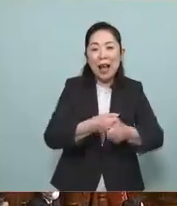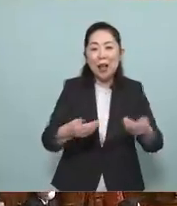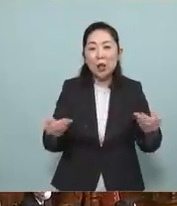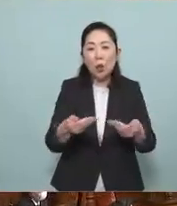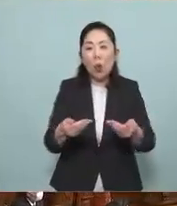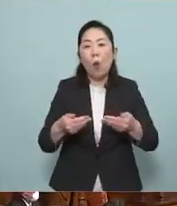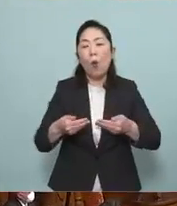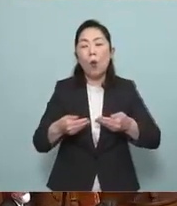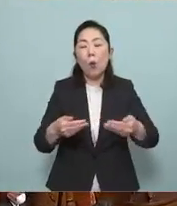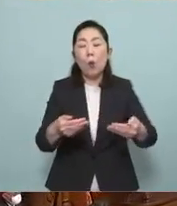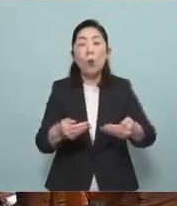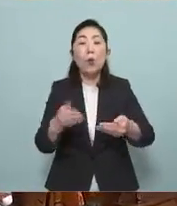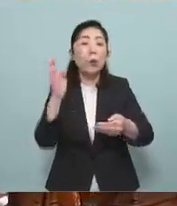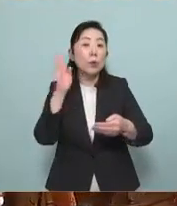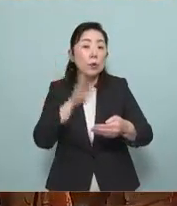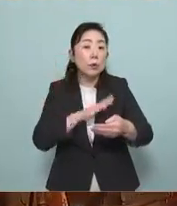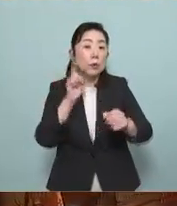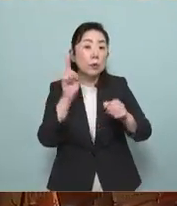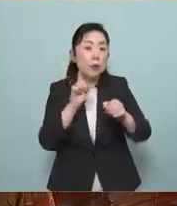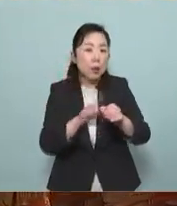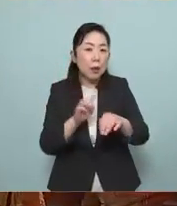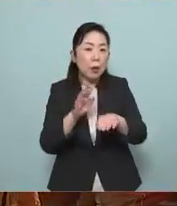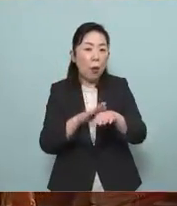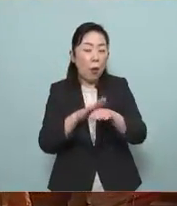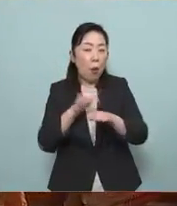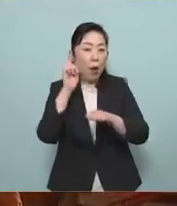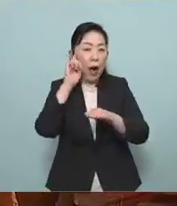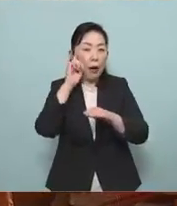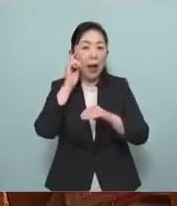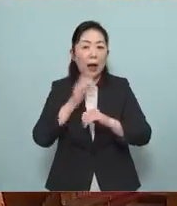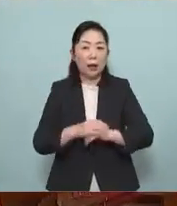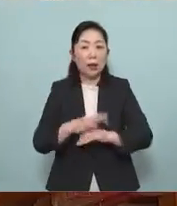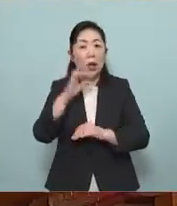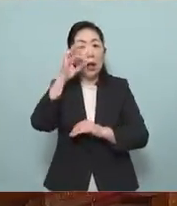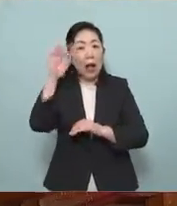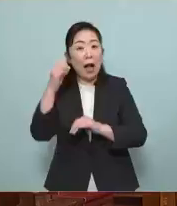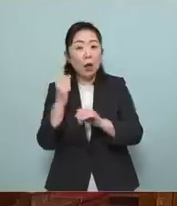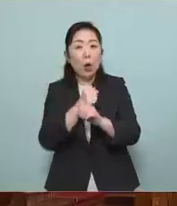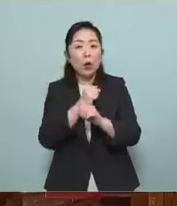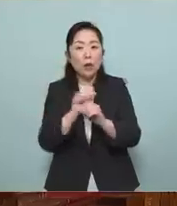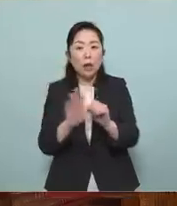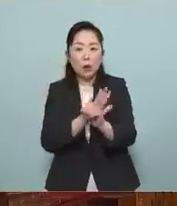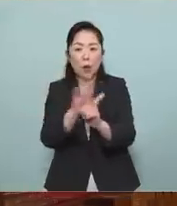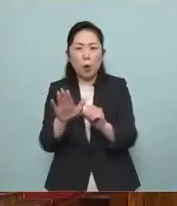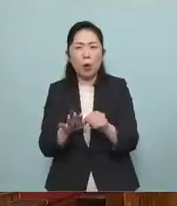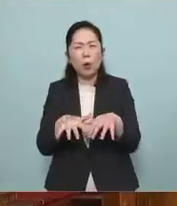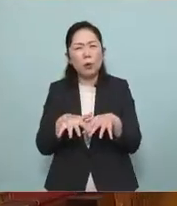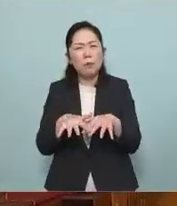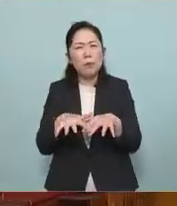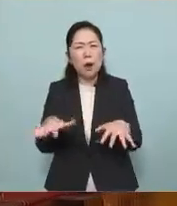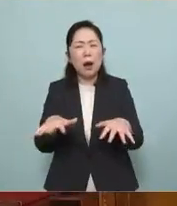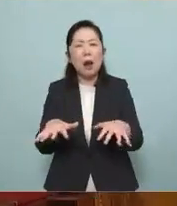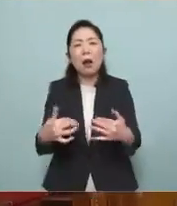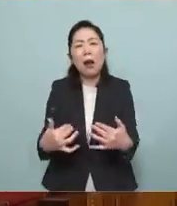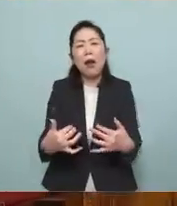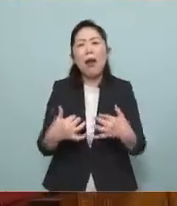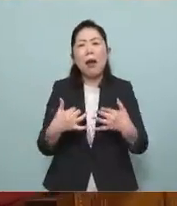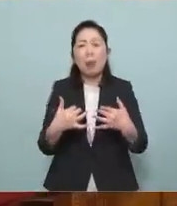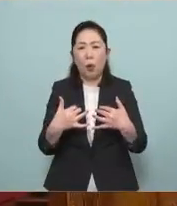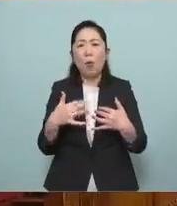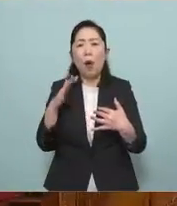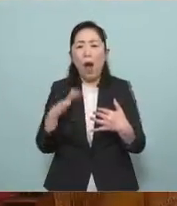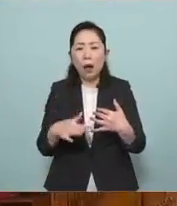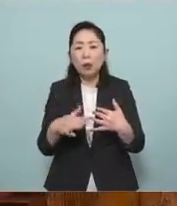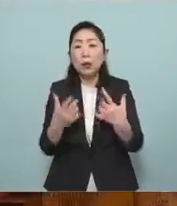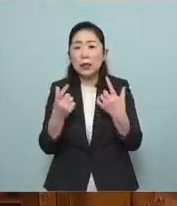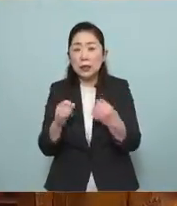ます。観光産業についても、新型コロナの影響への適切な支援を図